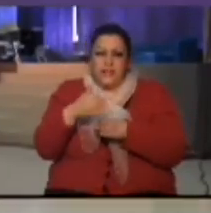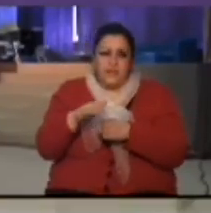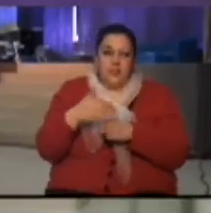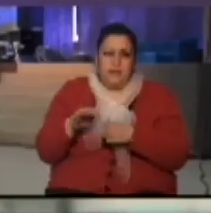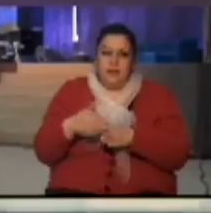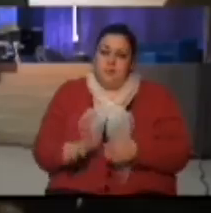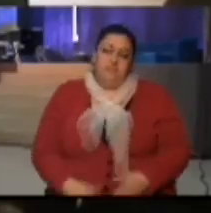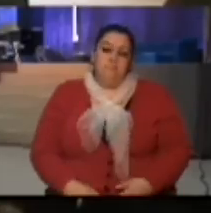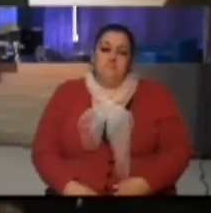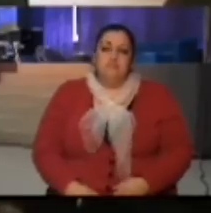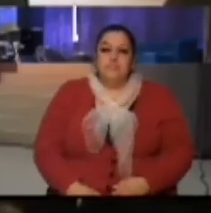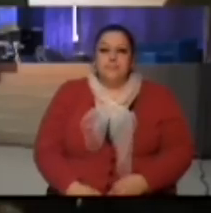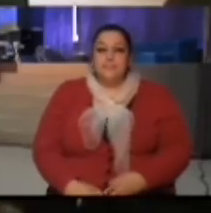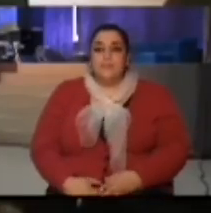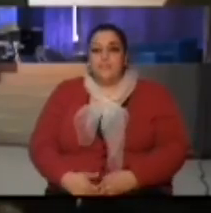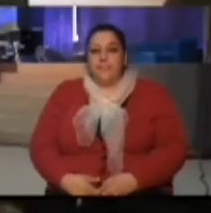գիտեք,